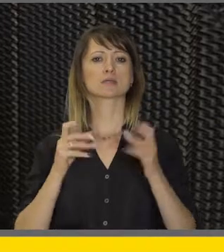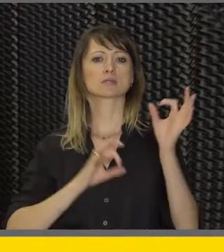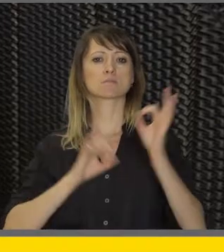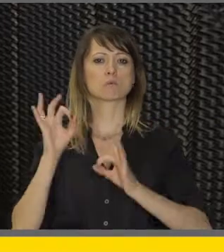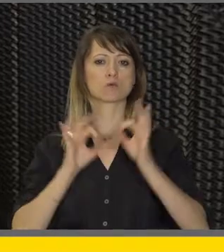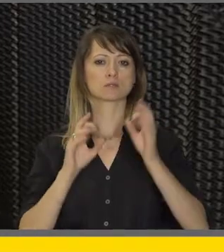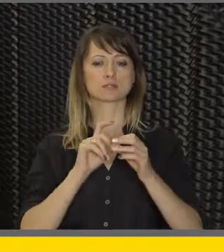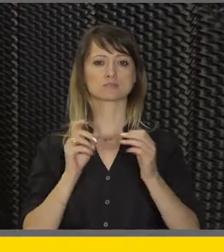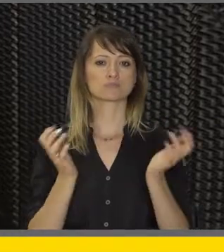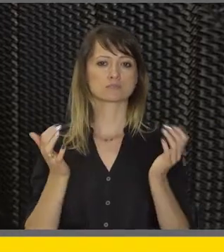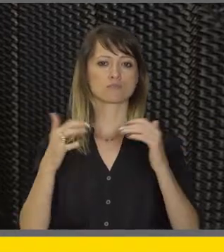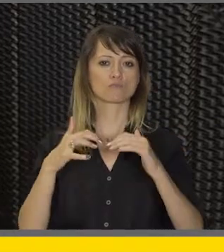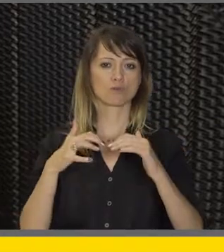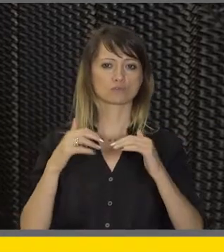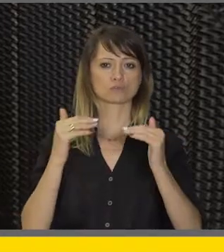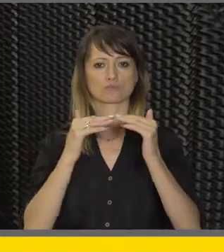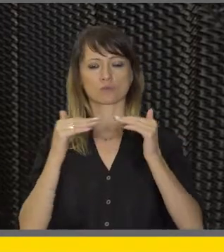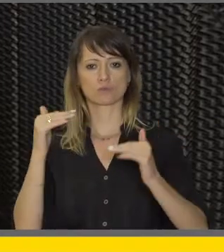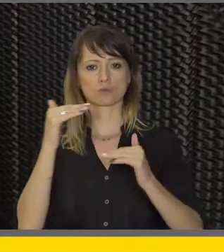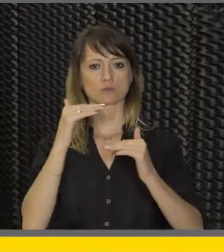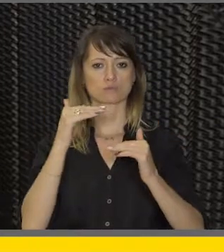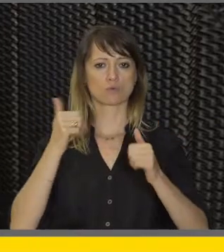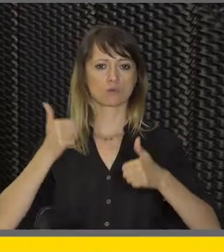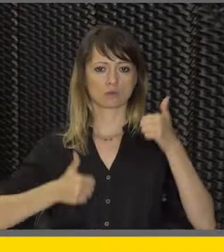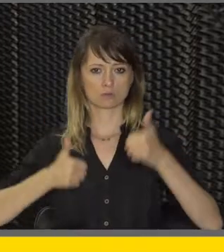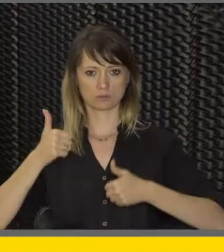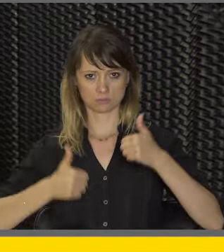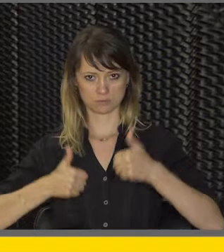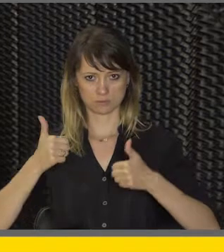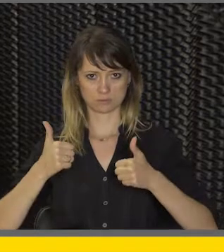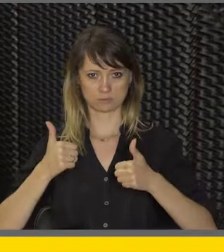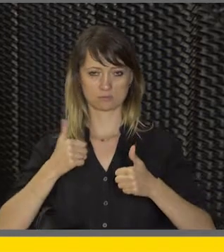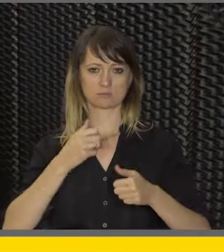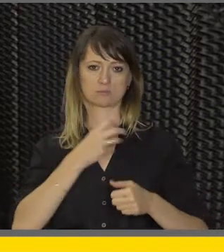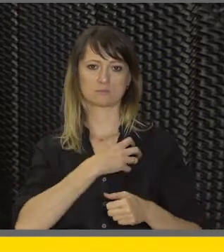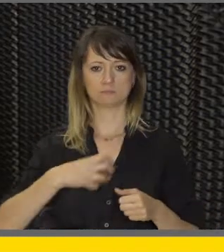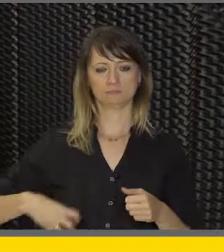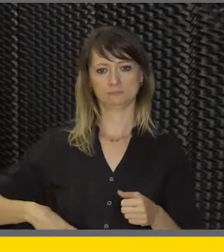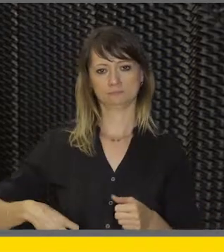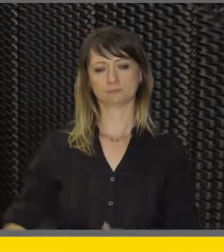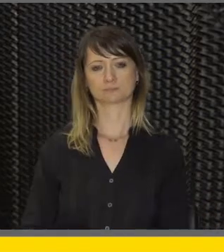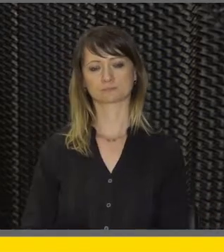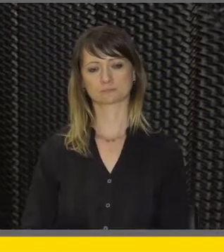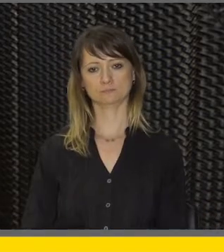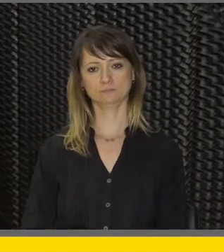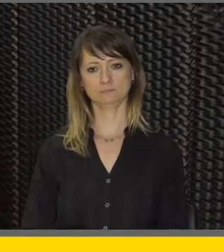tworzeniu wzrostu konkurencyjności, czy też wzrostu gospodarczego. No i